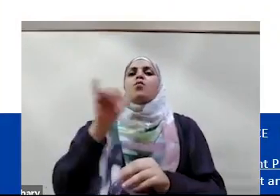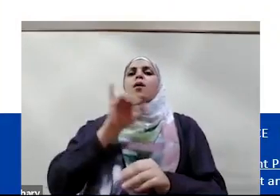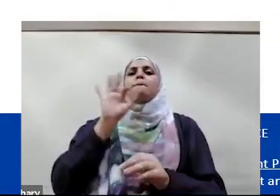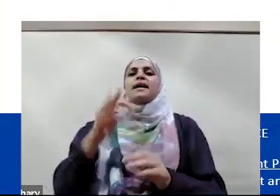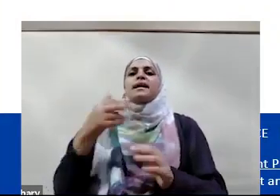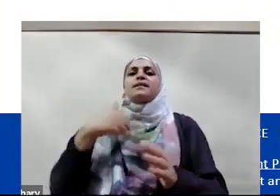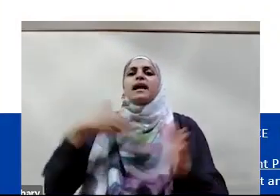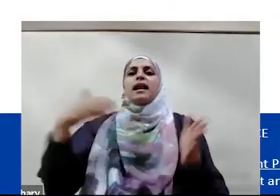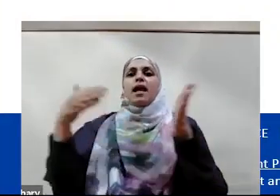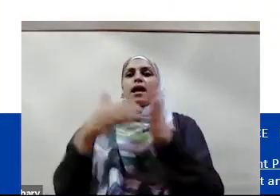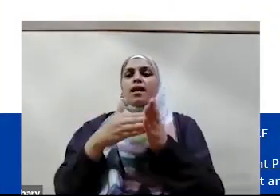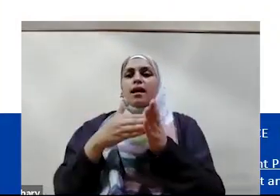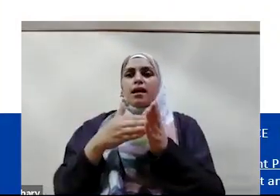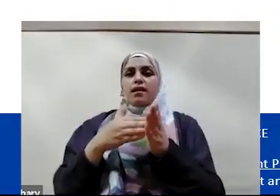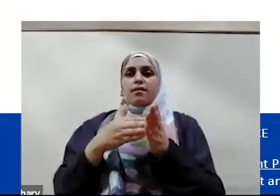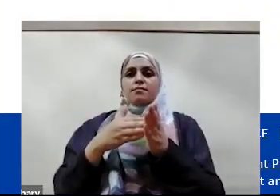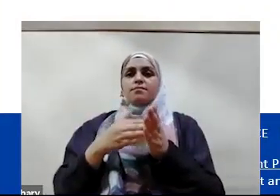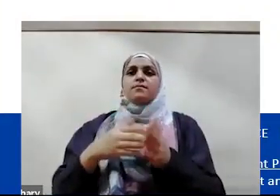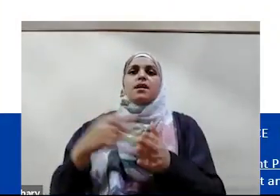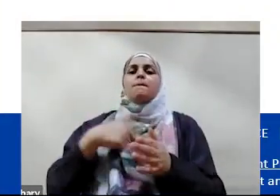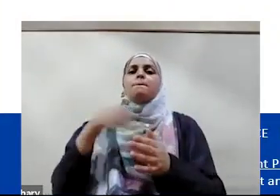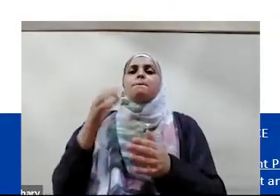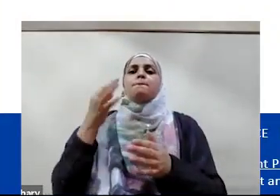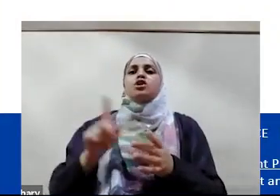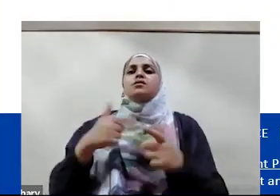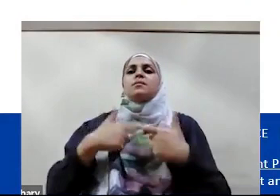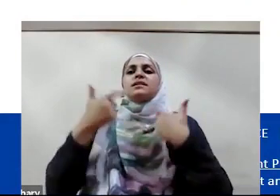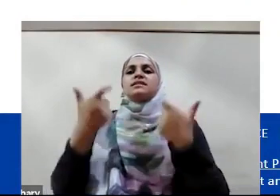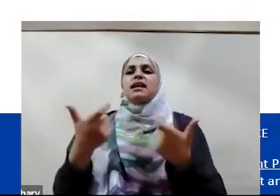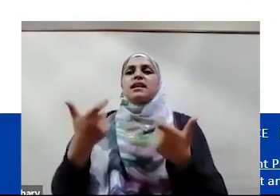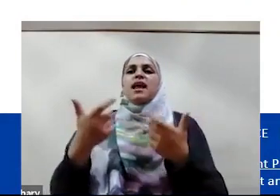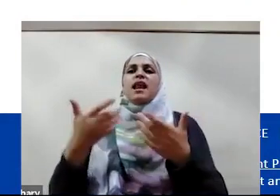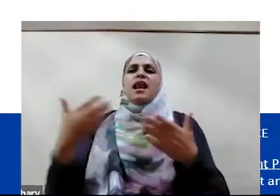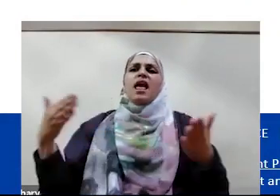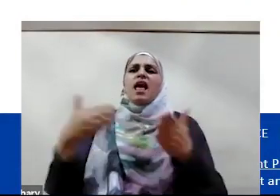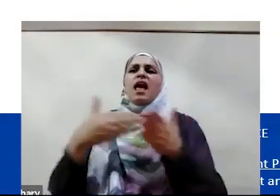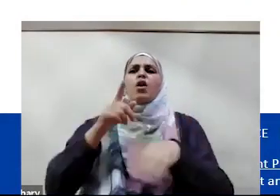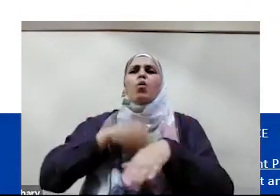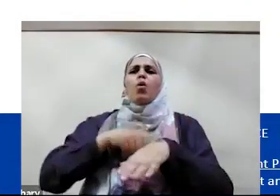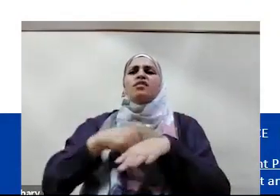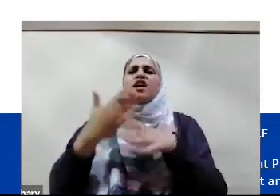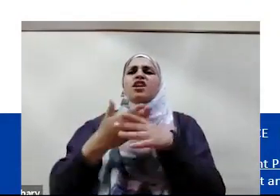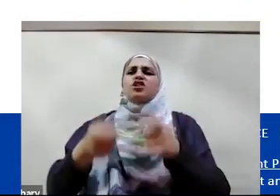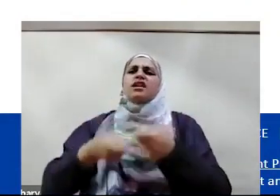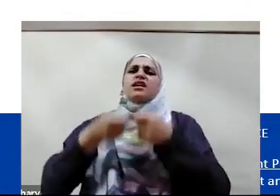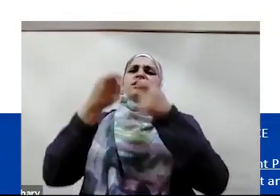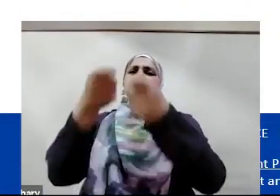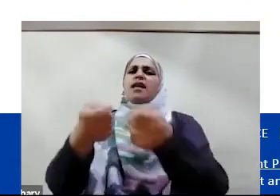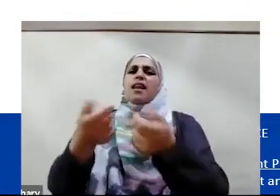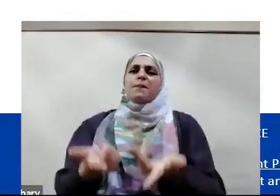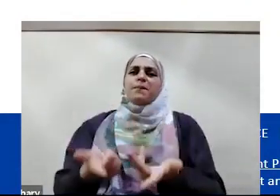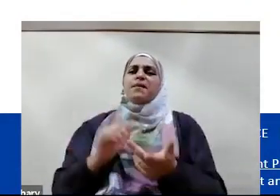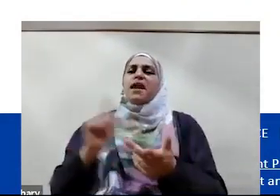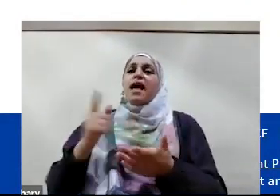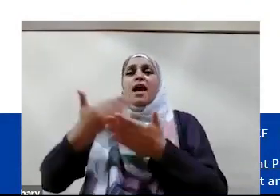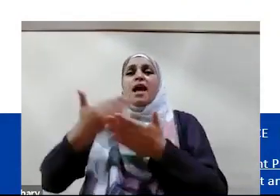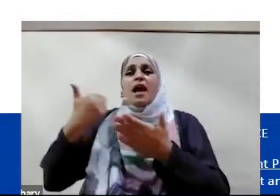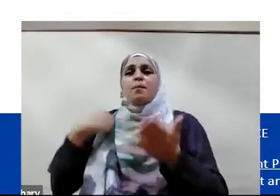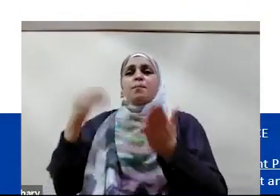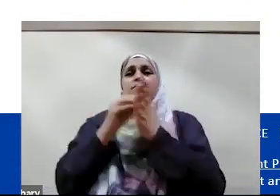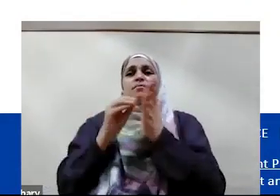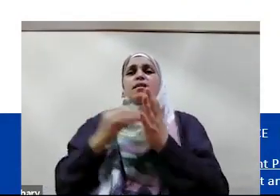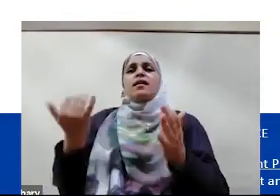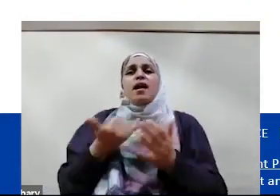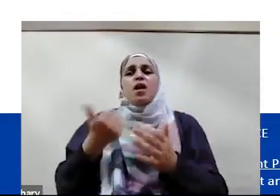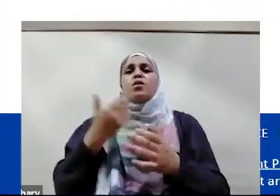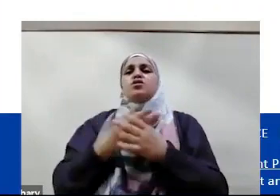ان احنا ما نستناش لحد اخر وقت علشان نسلم الابليكيشن بتاعه. ليه؟ ده بسبب ان